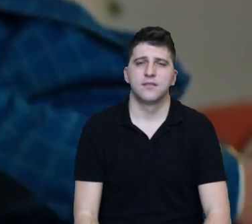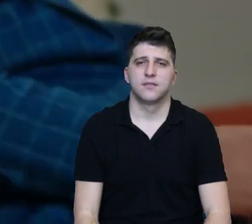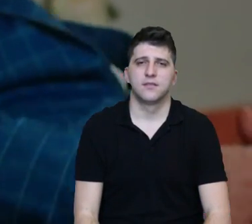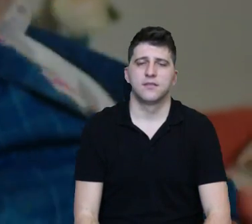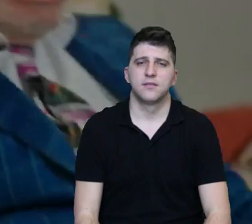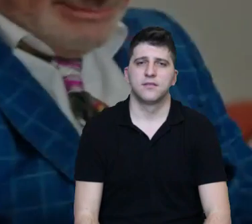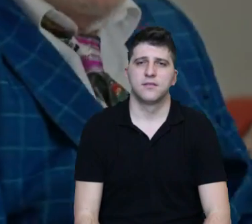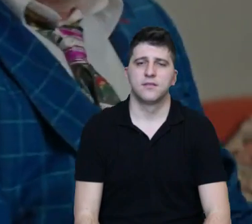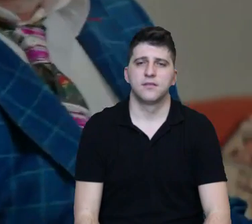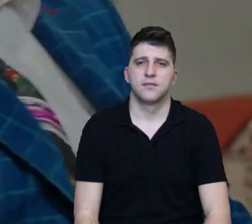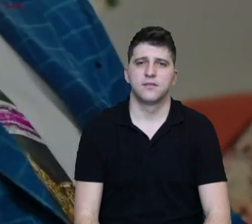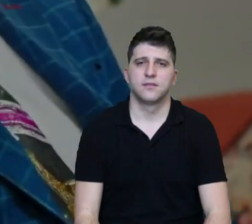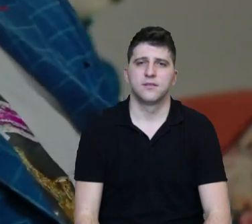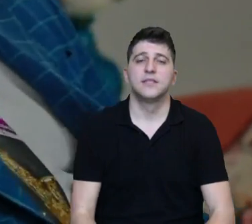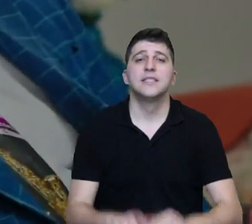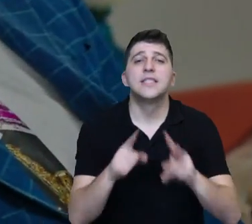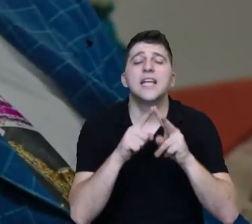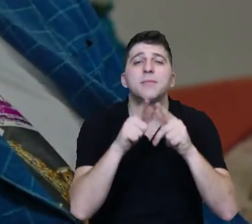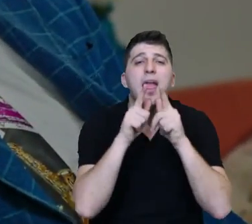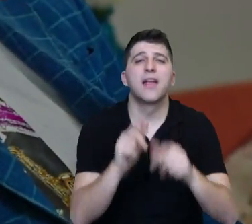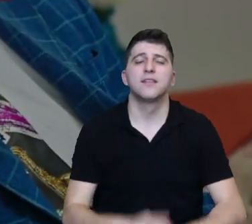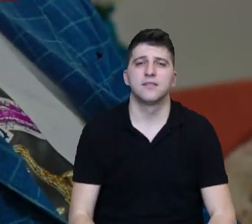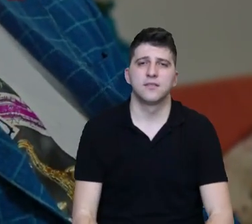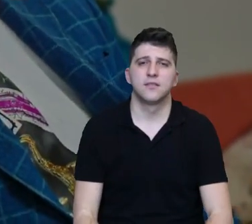Daha yanaştı. Nazmiye.